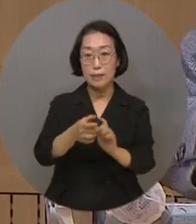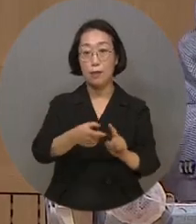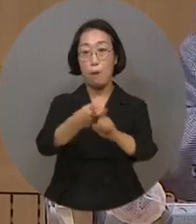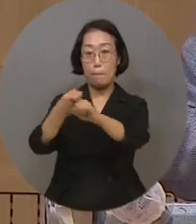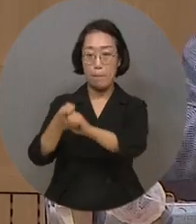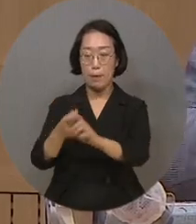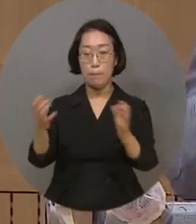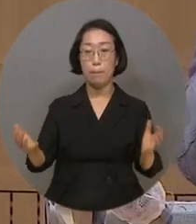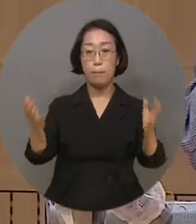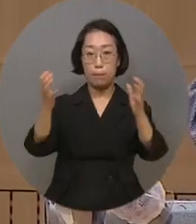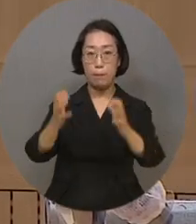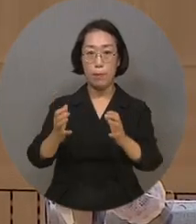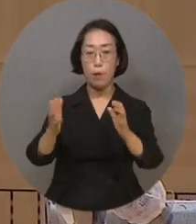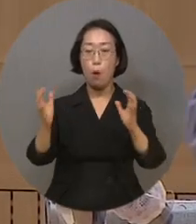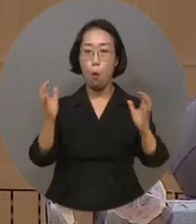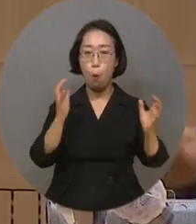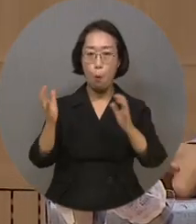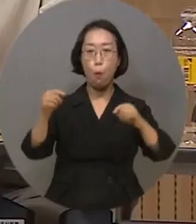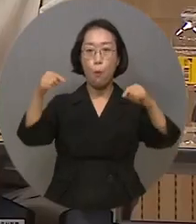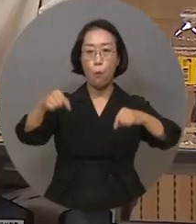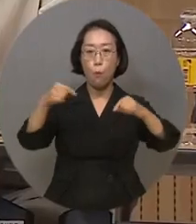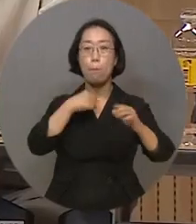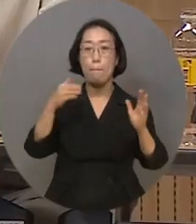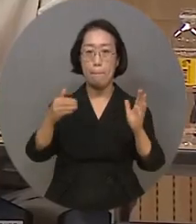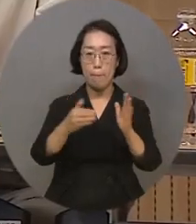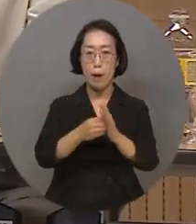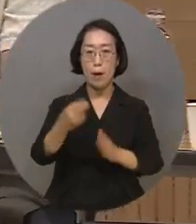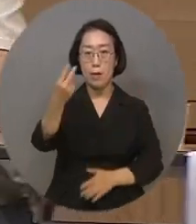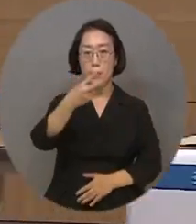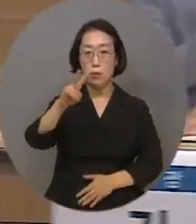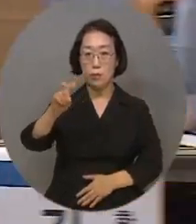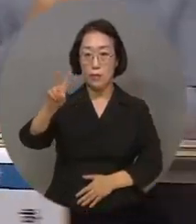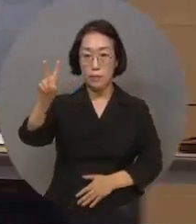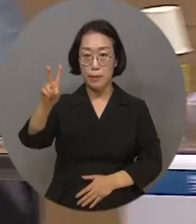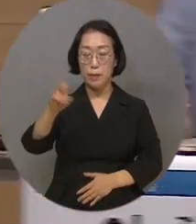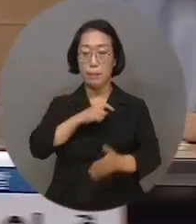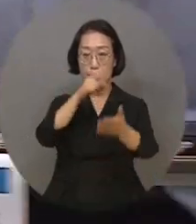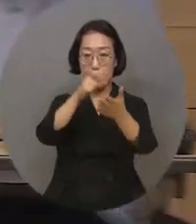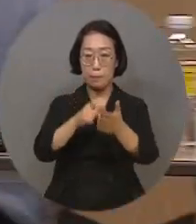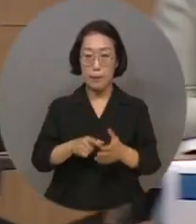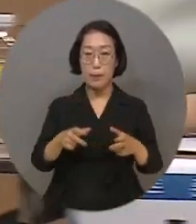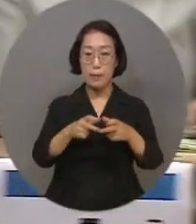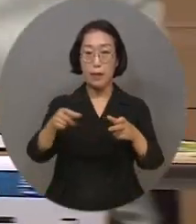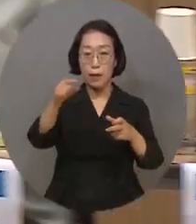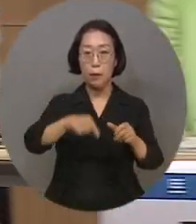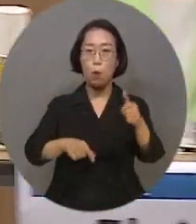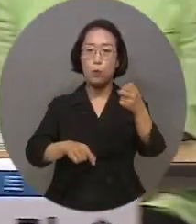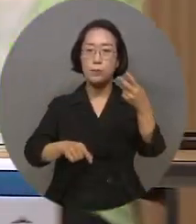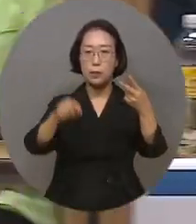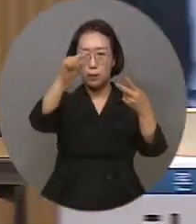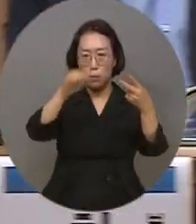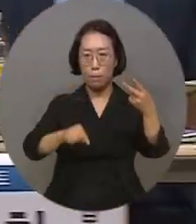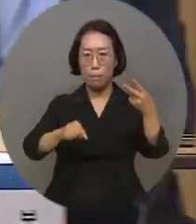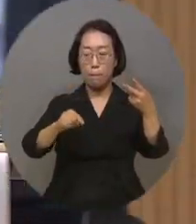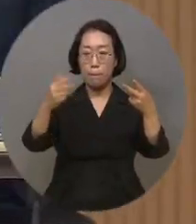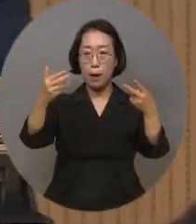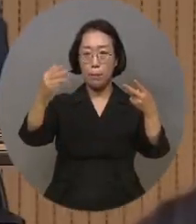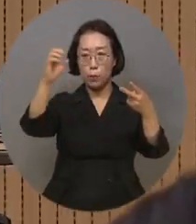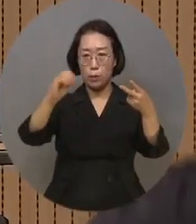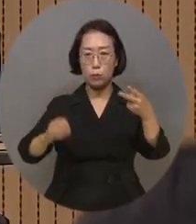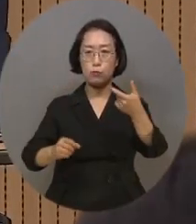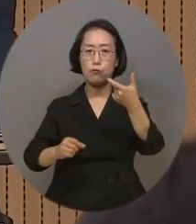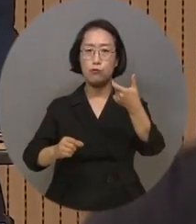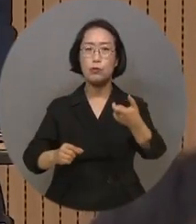한국장애인단체총연맹이 함께 토론회를 개최했습니다. 2022년 등록장애인구의 52.8%는 65세